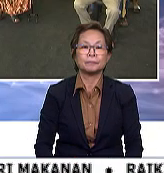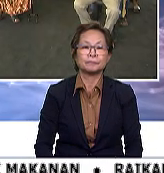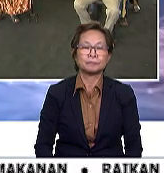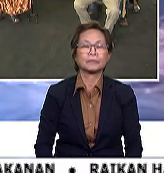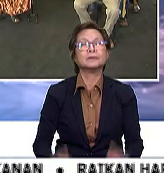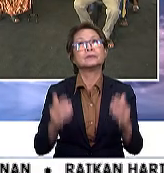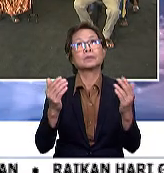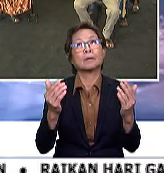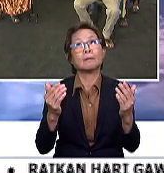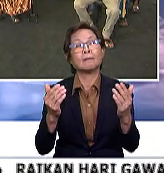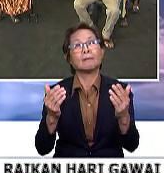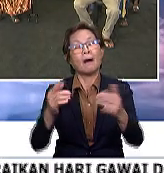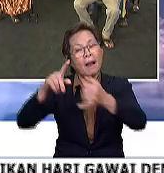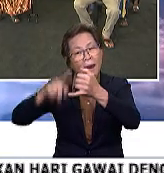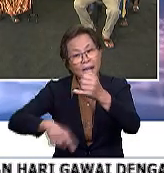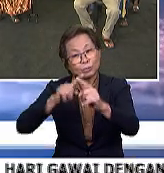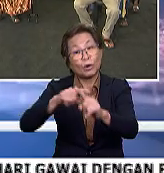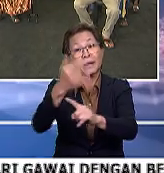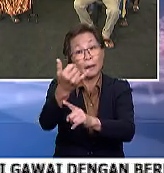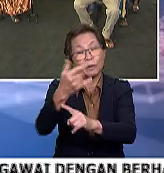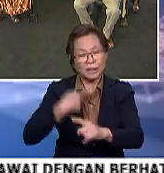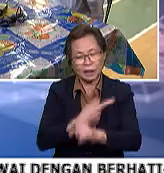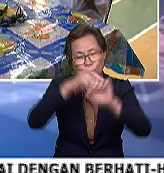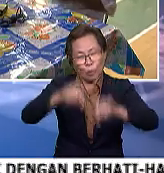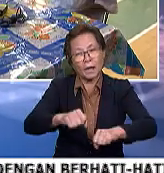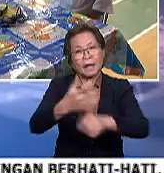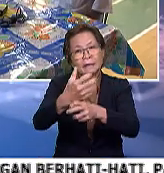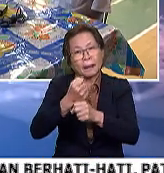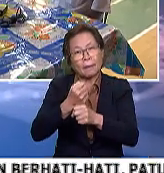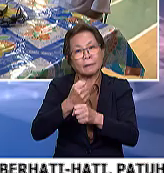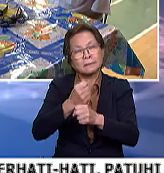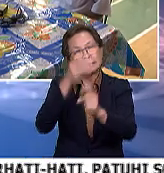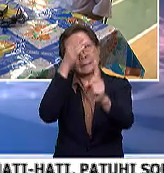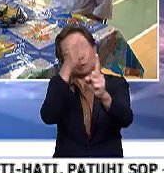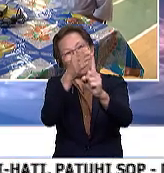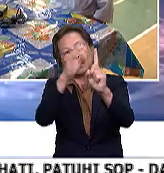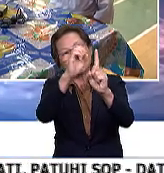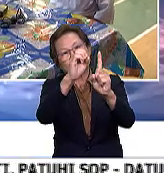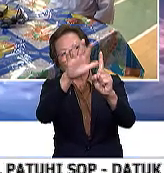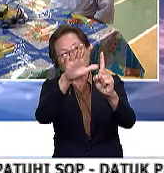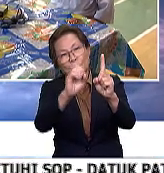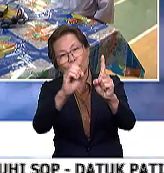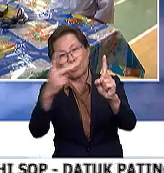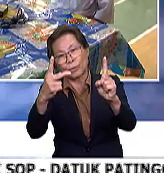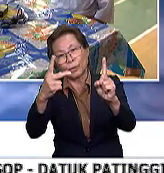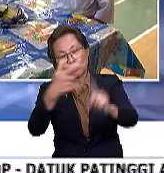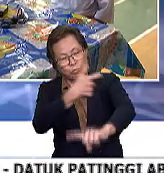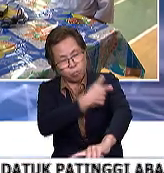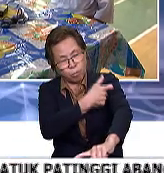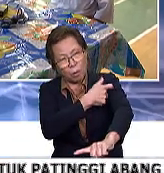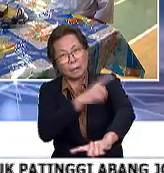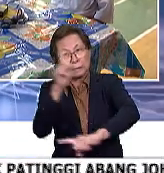Hai dan Insyaallah menjelang akhir Juni nanti kita mampu untuk mencapai sasaran rp150000